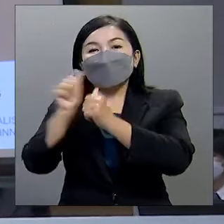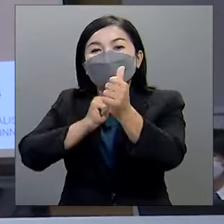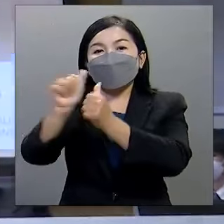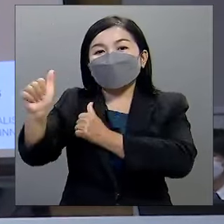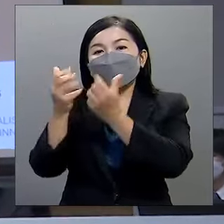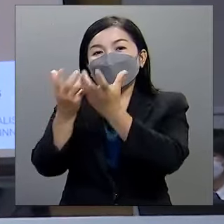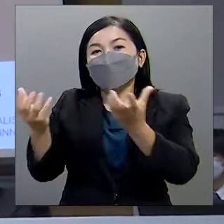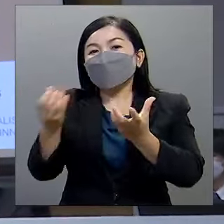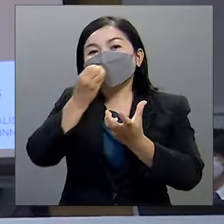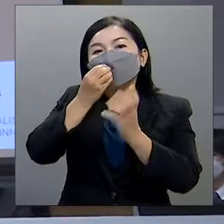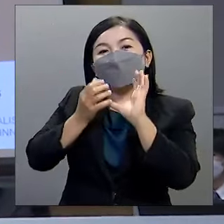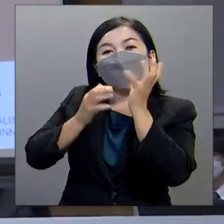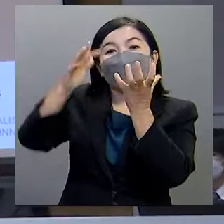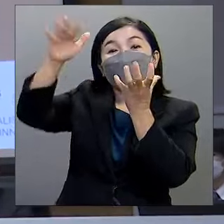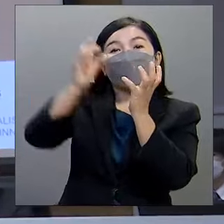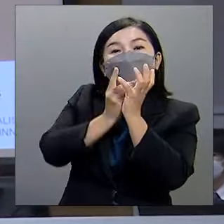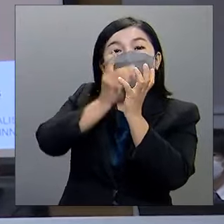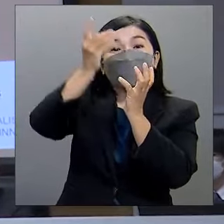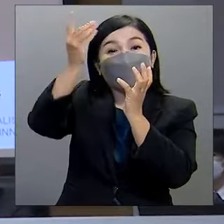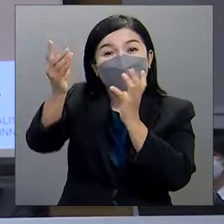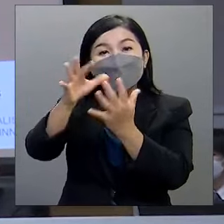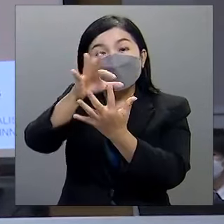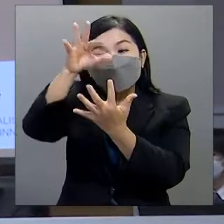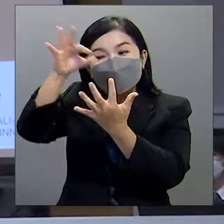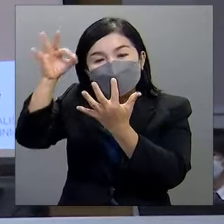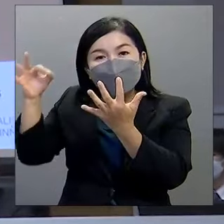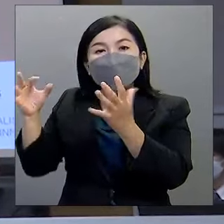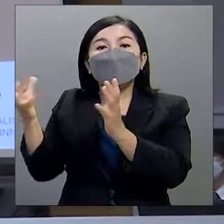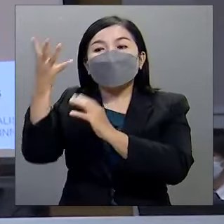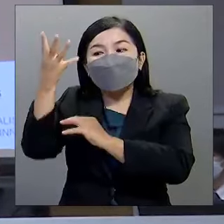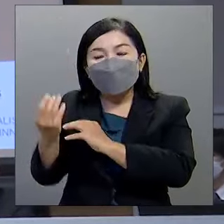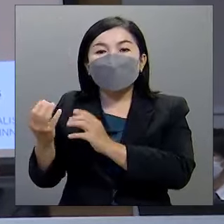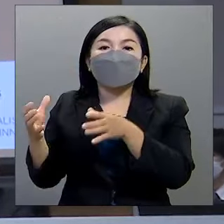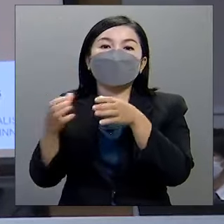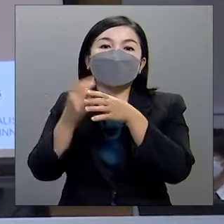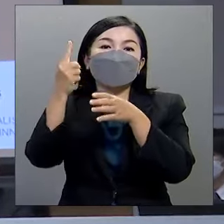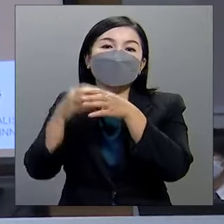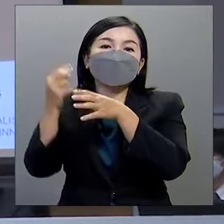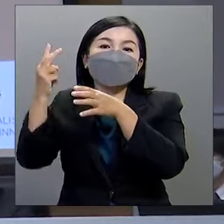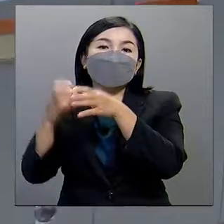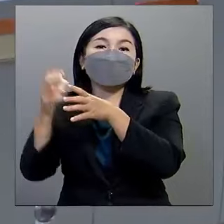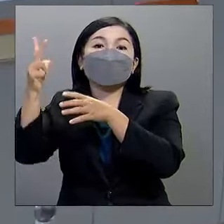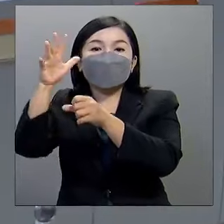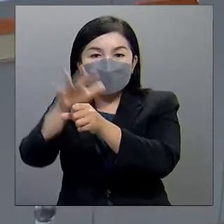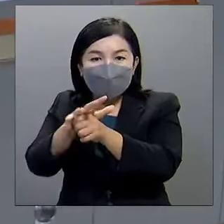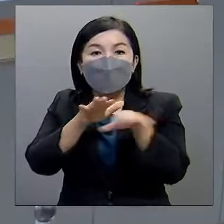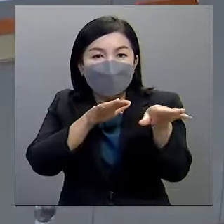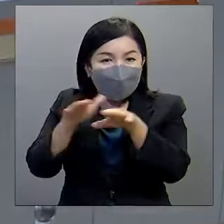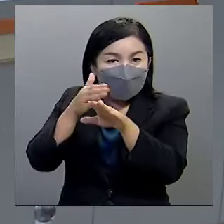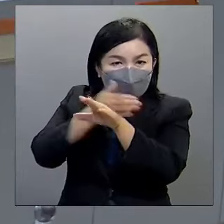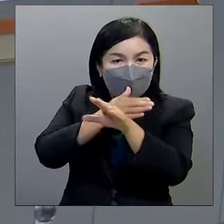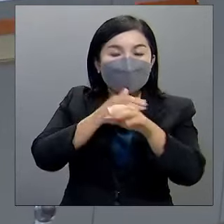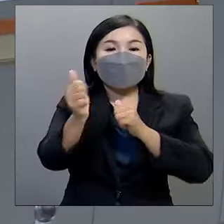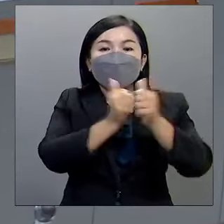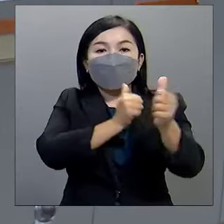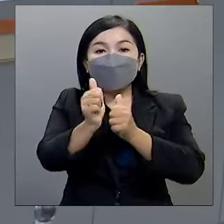โดยในที่สุดก็จะมีการคัดเลือกเหลือ3ทีมสุดท้ายในต้นปี2566นะครับซึ่งการเตรียมตัวสำหรับการแข่งขันนี้ก็มีเครือข่ายความร่